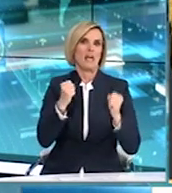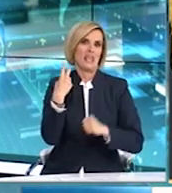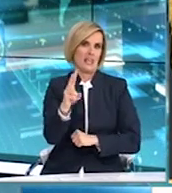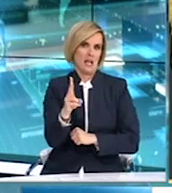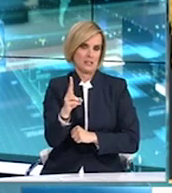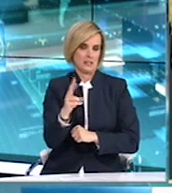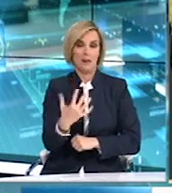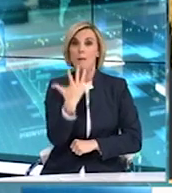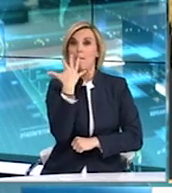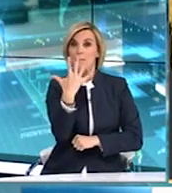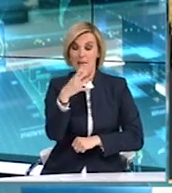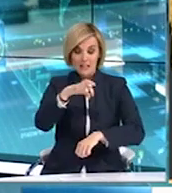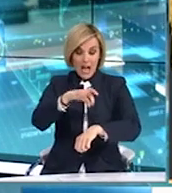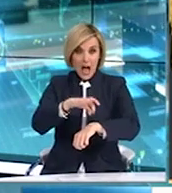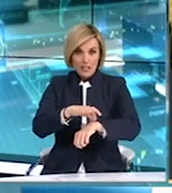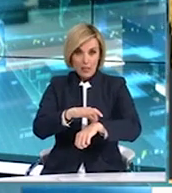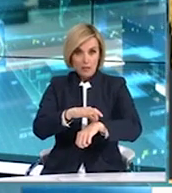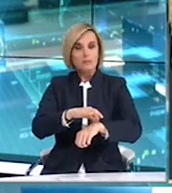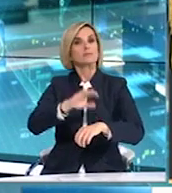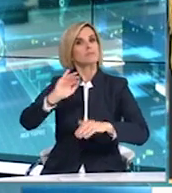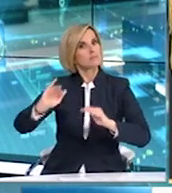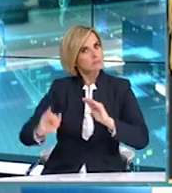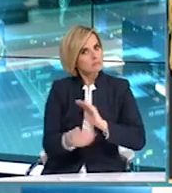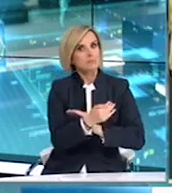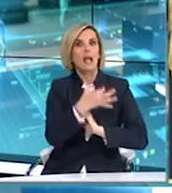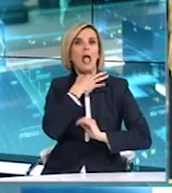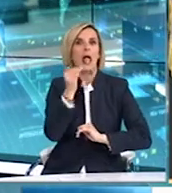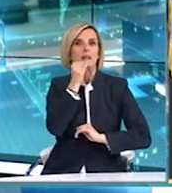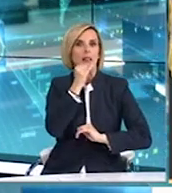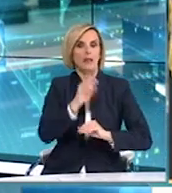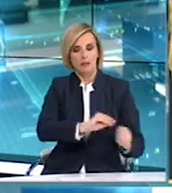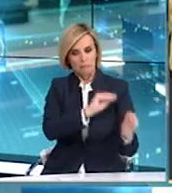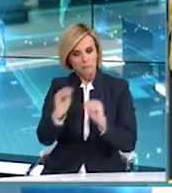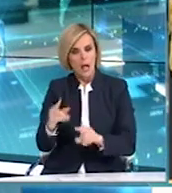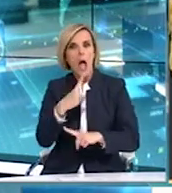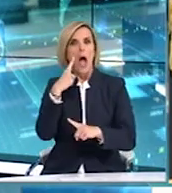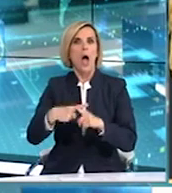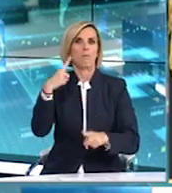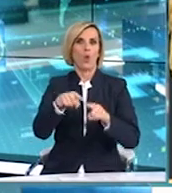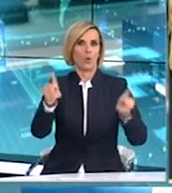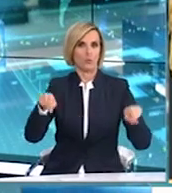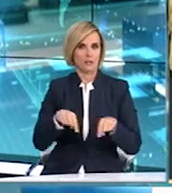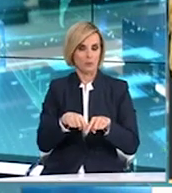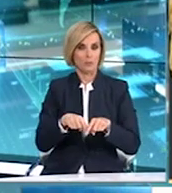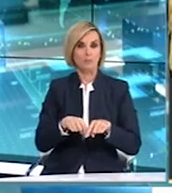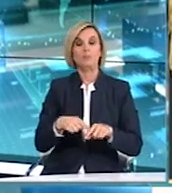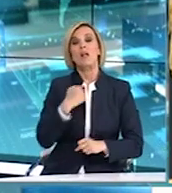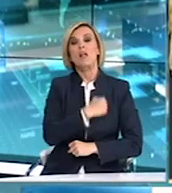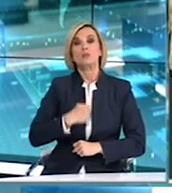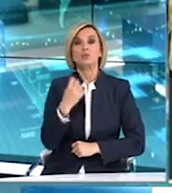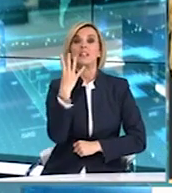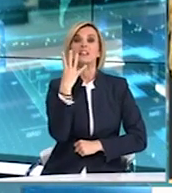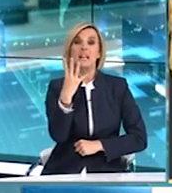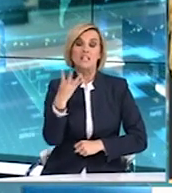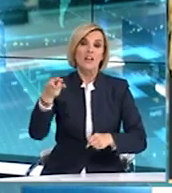5 ασθενείς έχουν εξέλθει από τις μονάδες εντατικής θεραπείας. Τέλος, έχουμε 4 καταγεγραμμένους θανάτους και